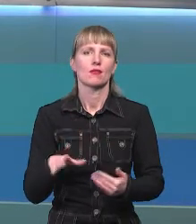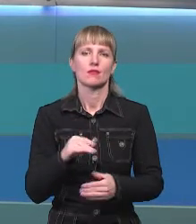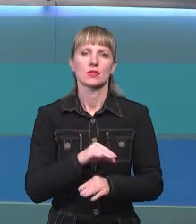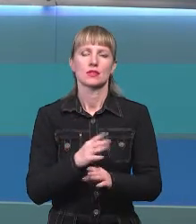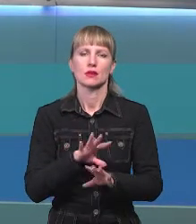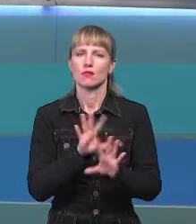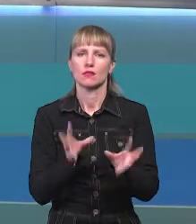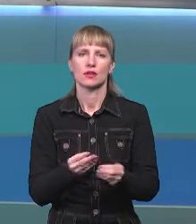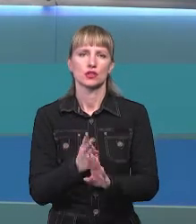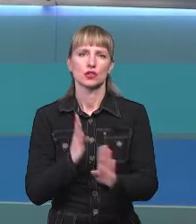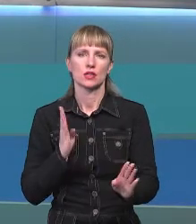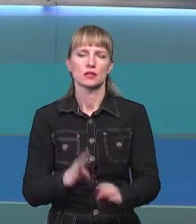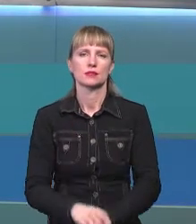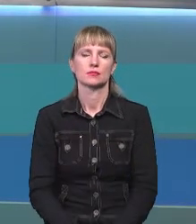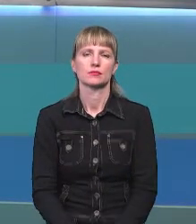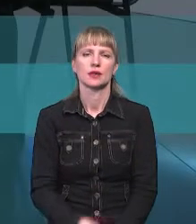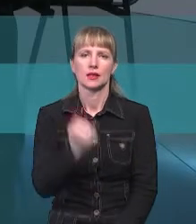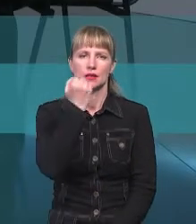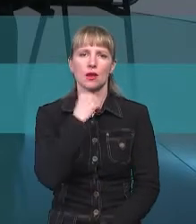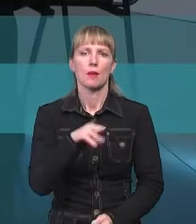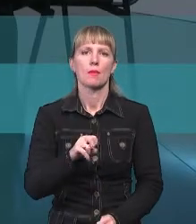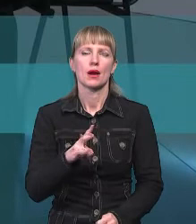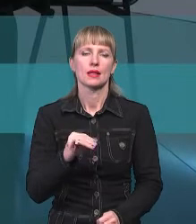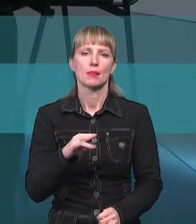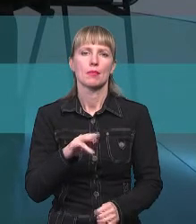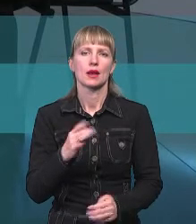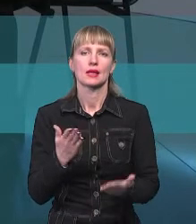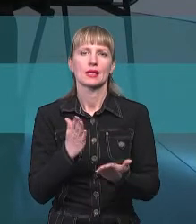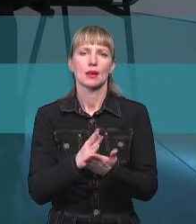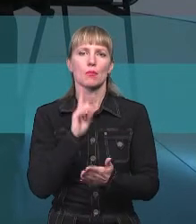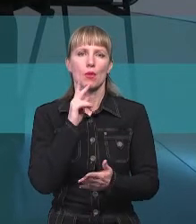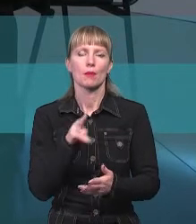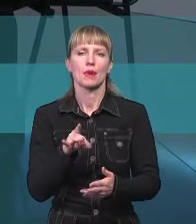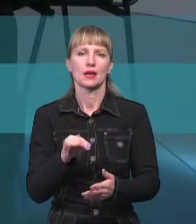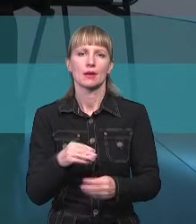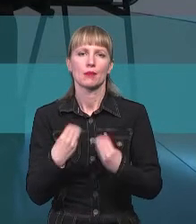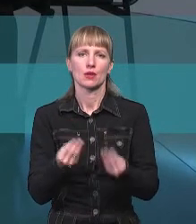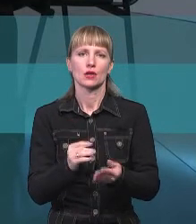загальній черзі. Дякую, пані Марія. Які є помилки при подачі документів?